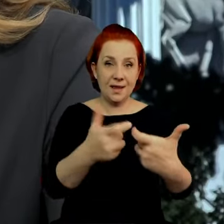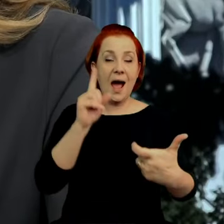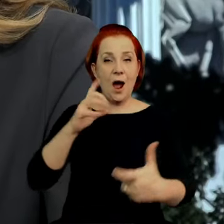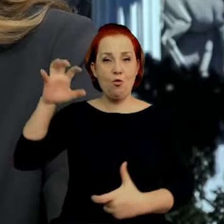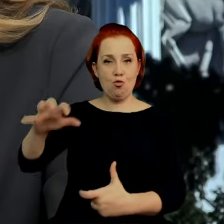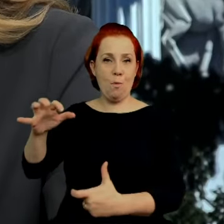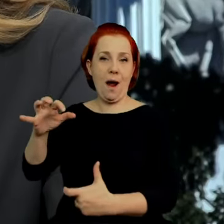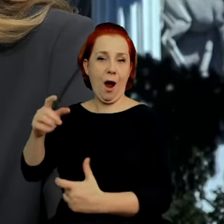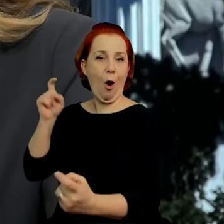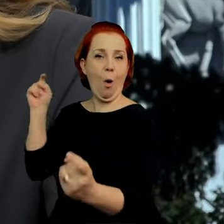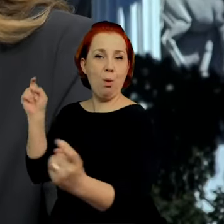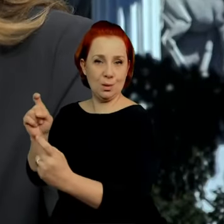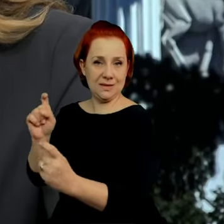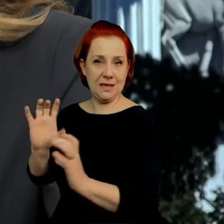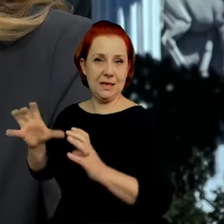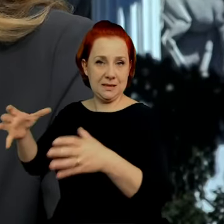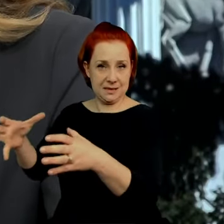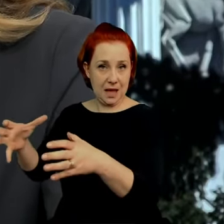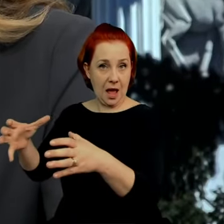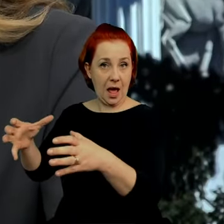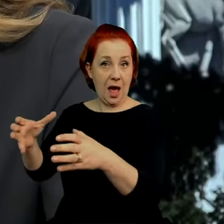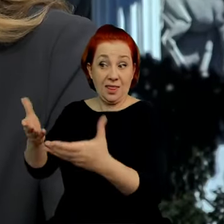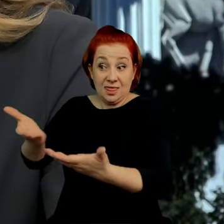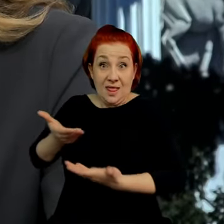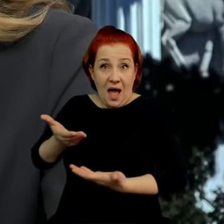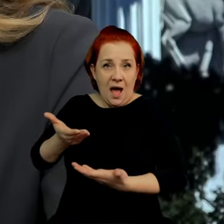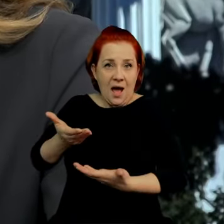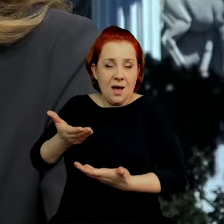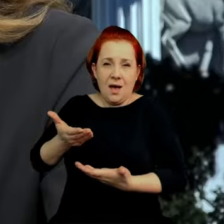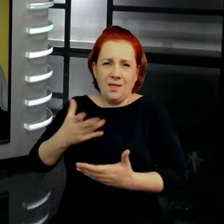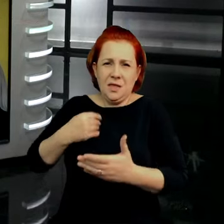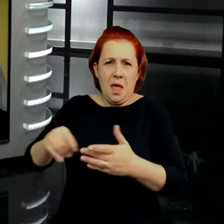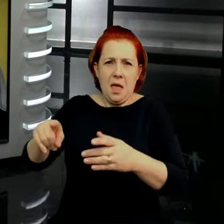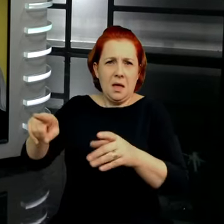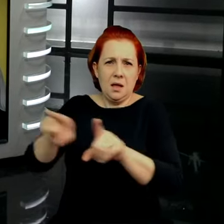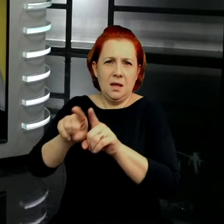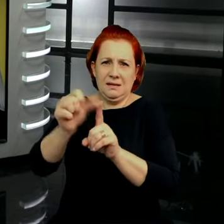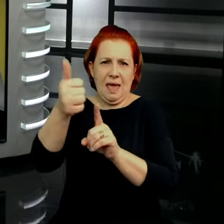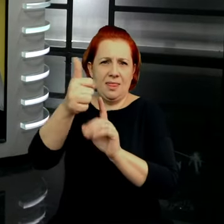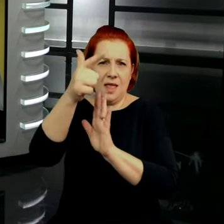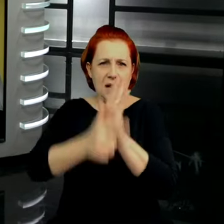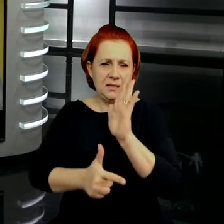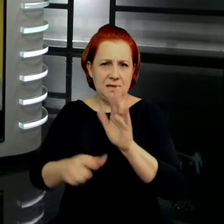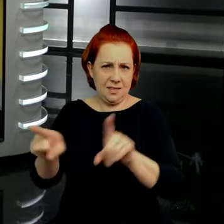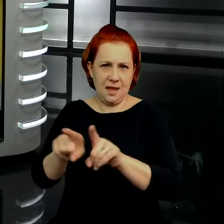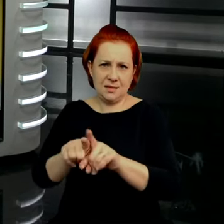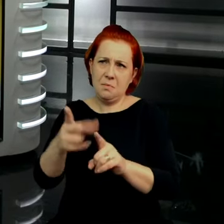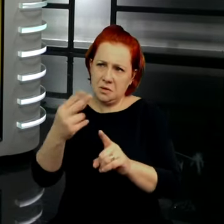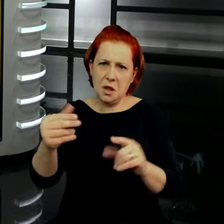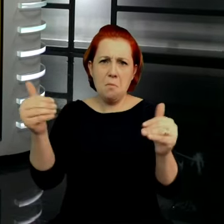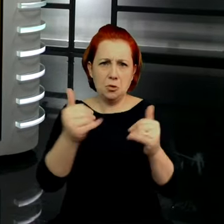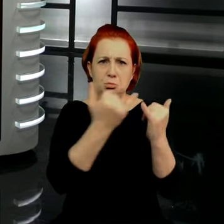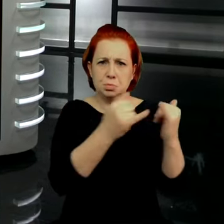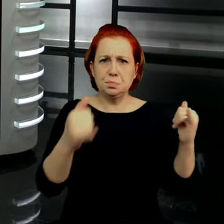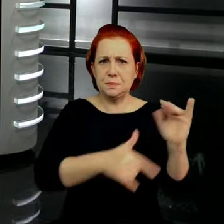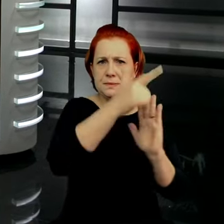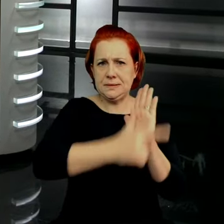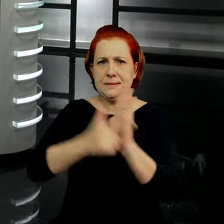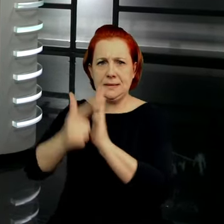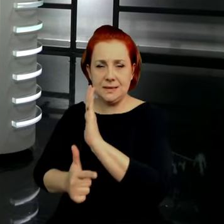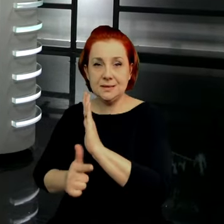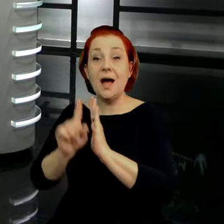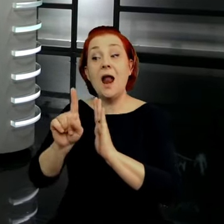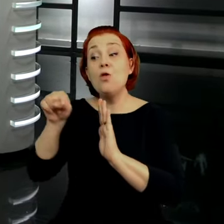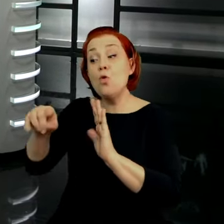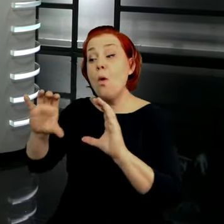który zapewni nam, nawet nie mówię z jednej listy specjalnie, tak, bo może być to nie jedna lista, ale który zapewni nam